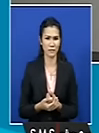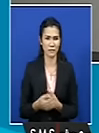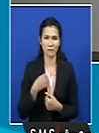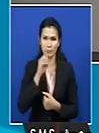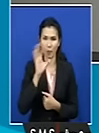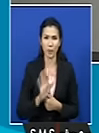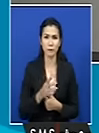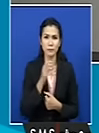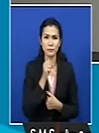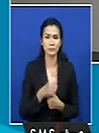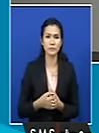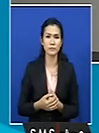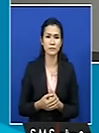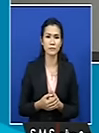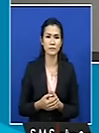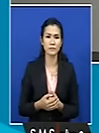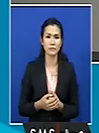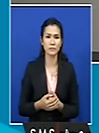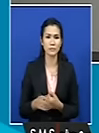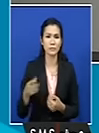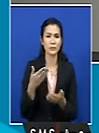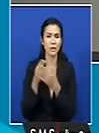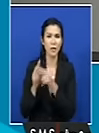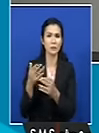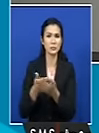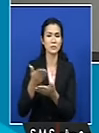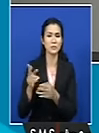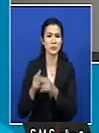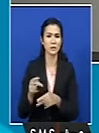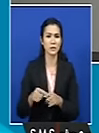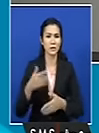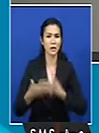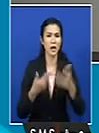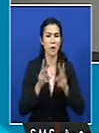ไม่บอกก็ไปอุดหนุนตัวเองดิเขาขายในเว็บนั่น